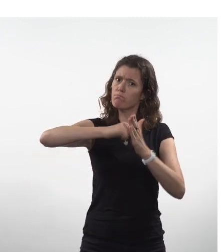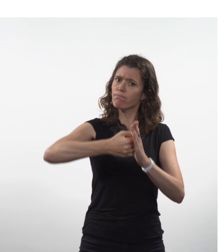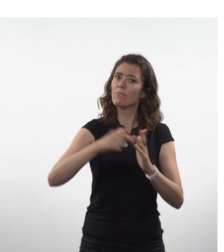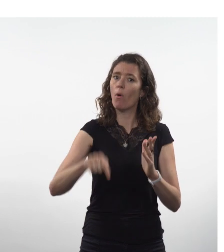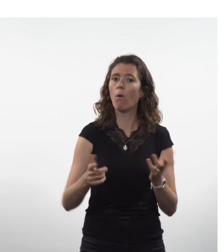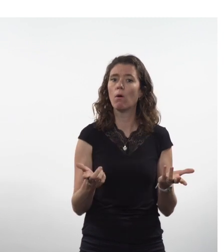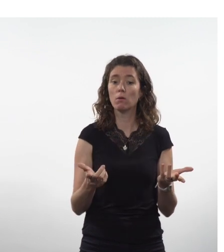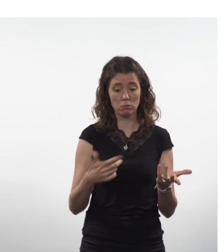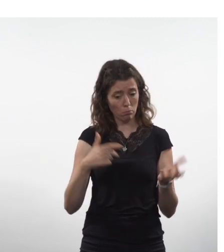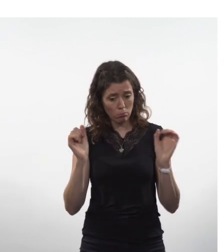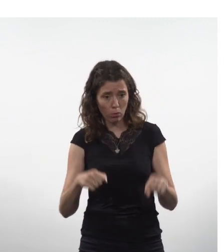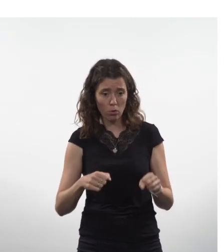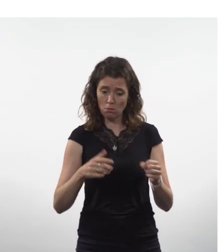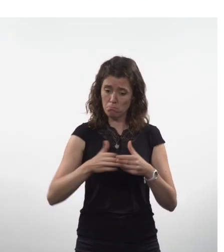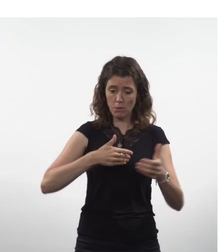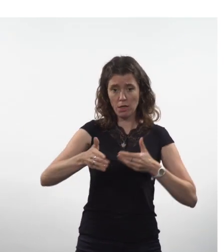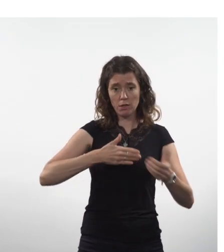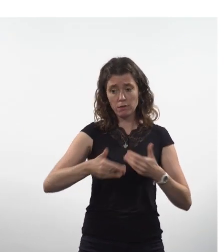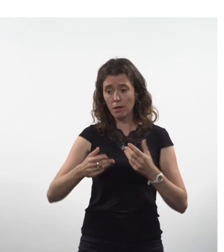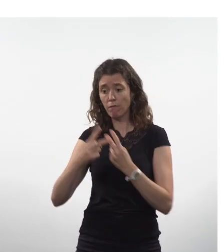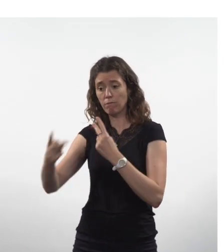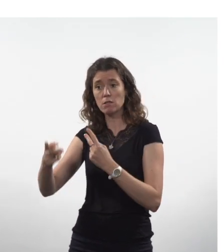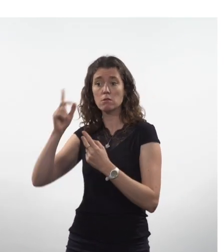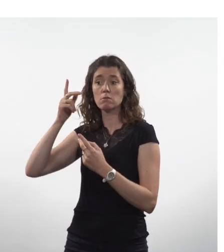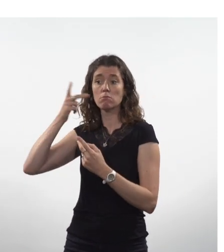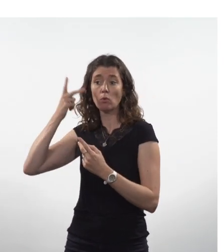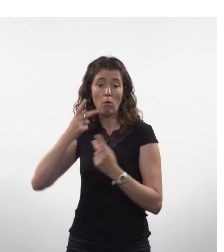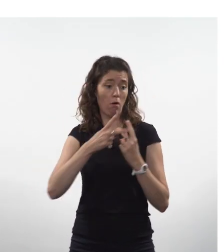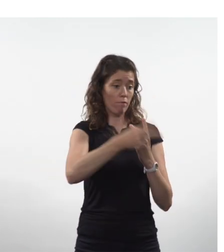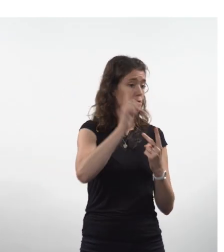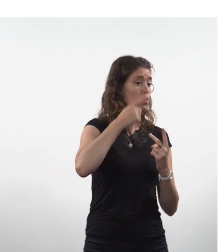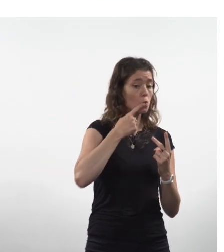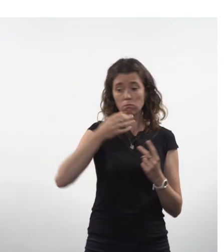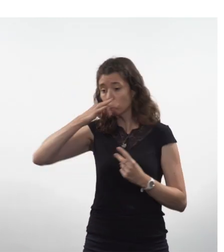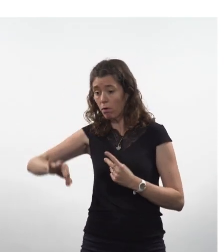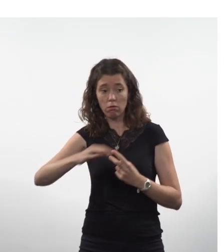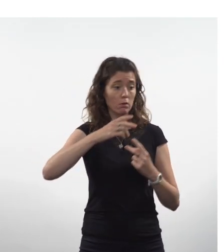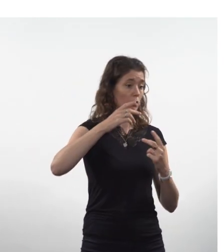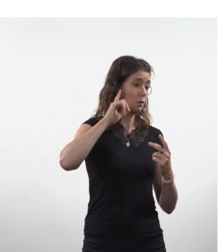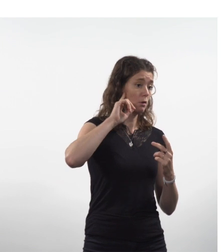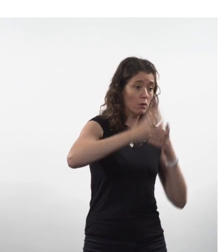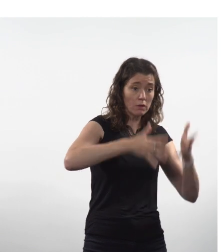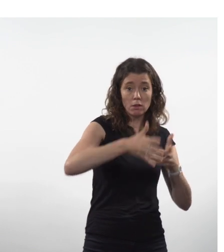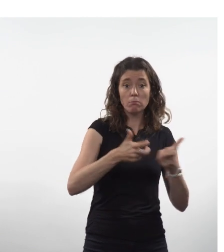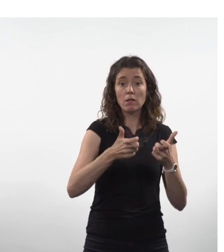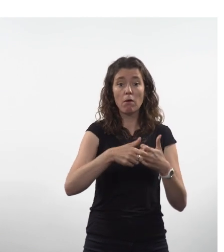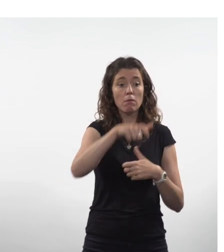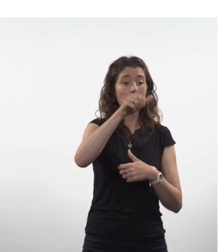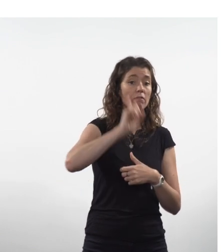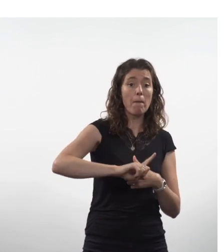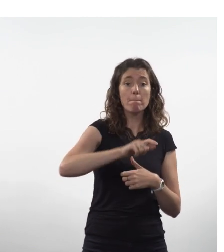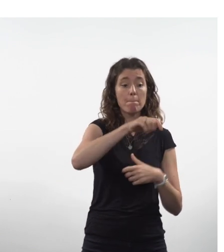Ça veut dire être capable de faire son métier aussi bien en langue des signes qu'en français. Donc, accompagner une femme sur un dépistage prénatal